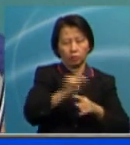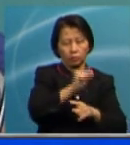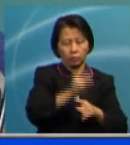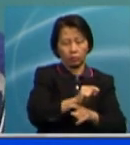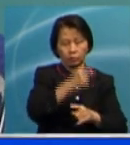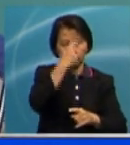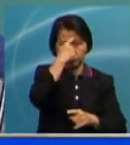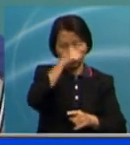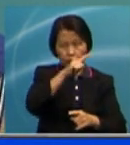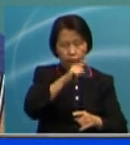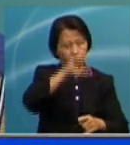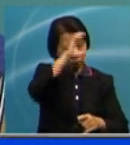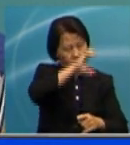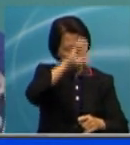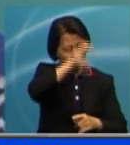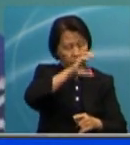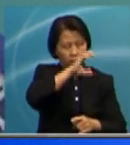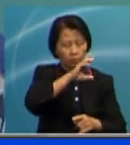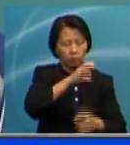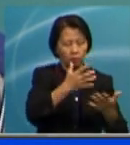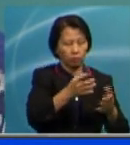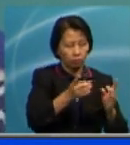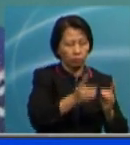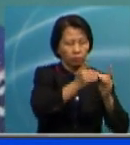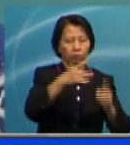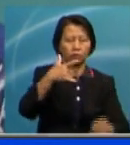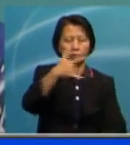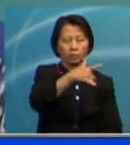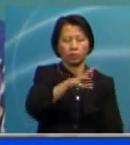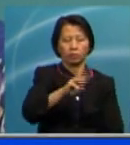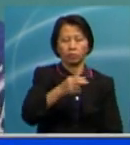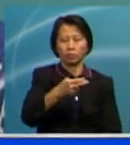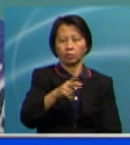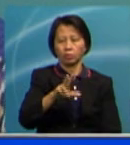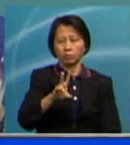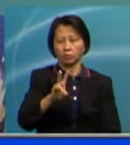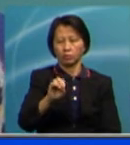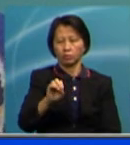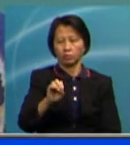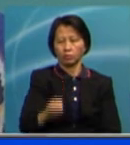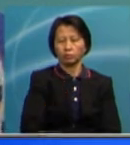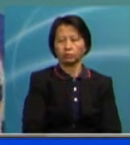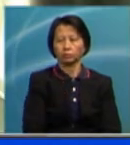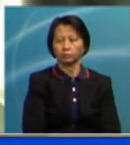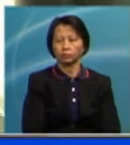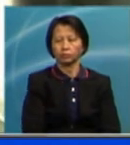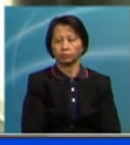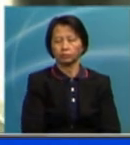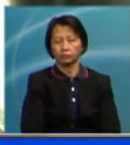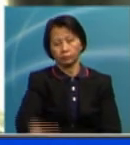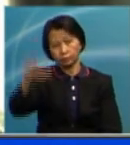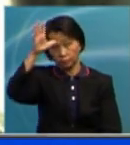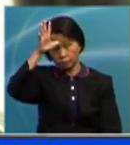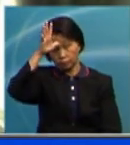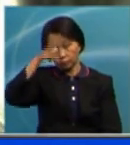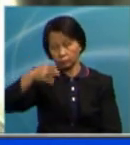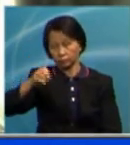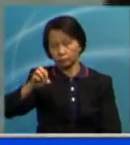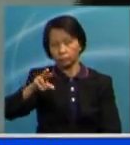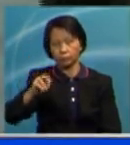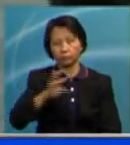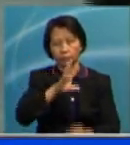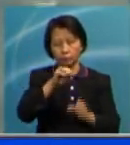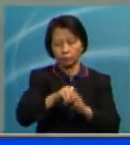untuk mencari atau menemukan pesawat MH370 ini bapak hormono yang pernah